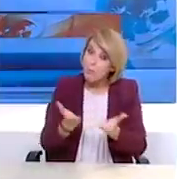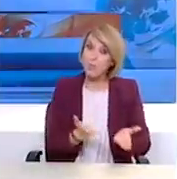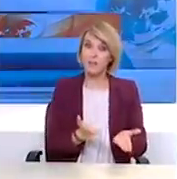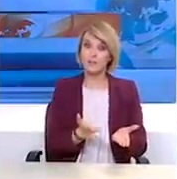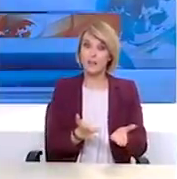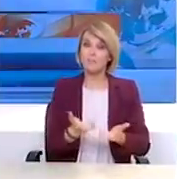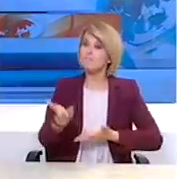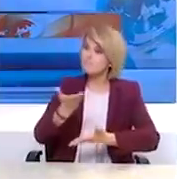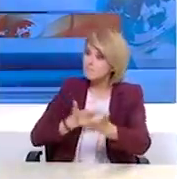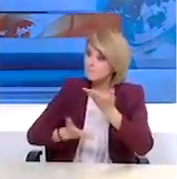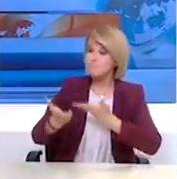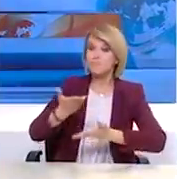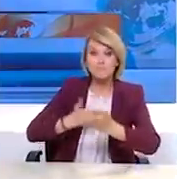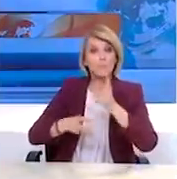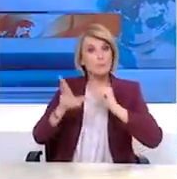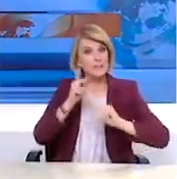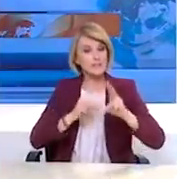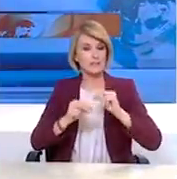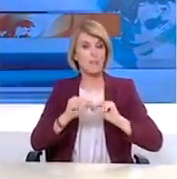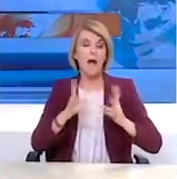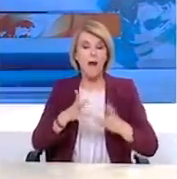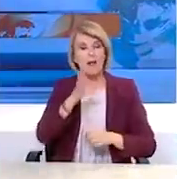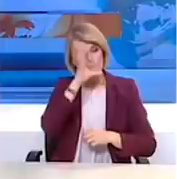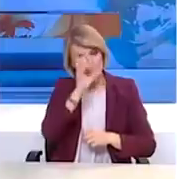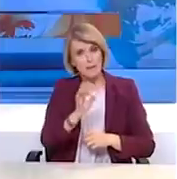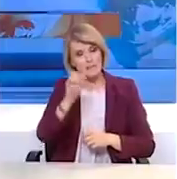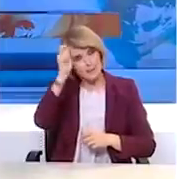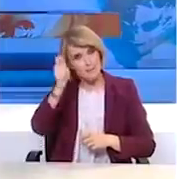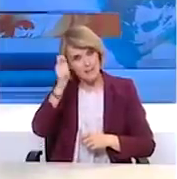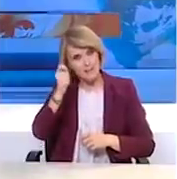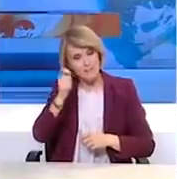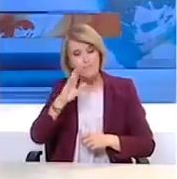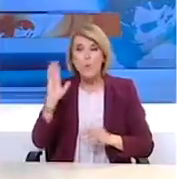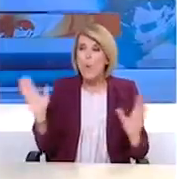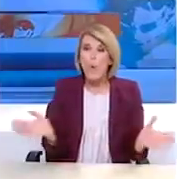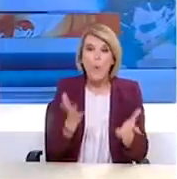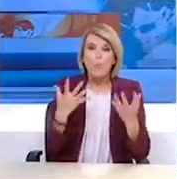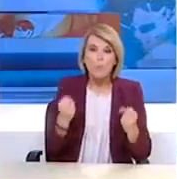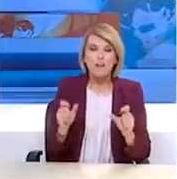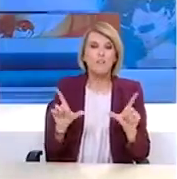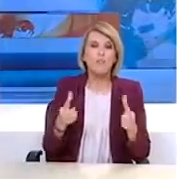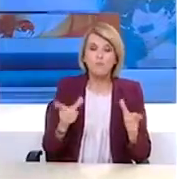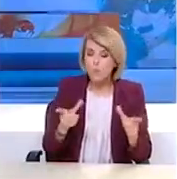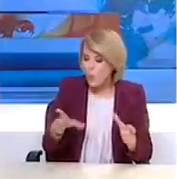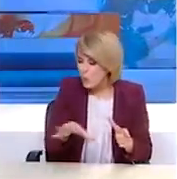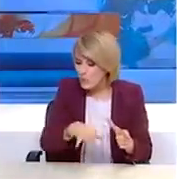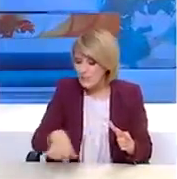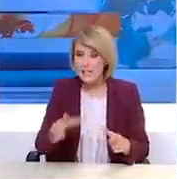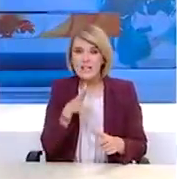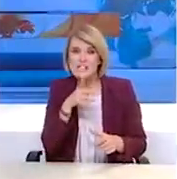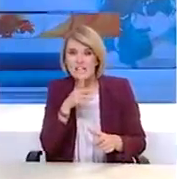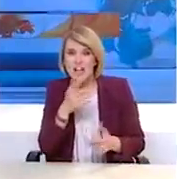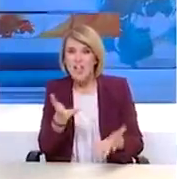άνθρωποι. Θέλω να πω ότι όντως όπου υπάρχει φτώχεια, όπου υπάρχει πληθυσμός ο οποίος